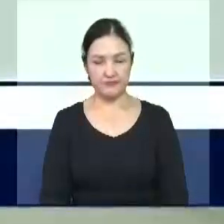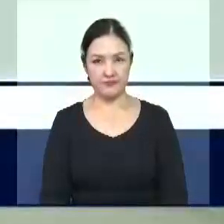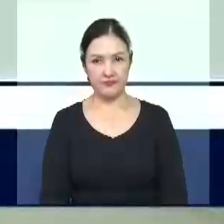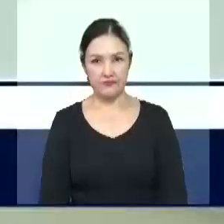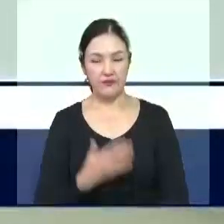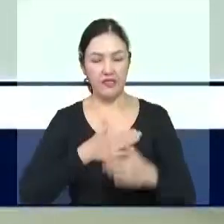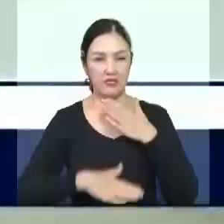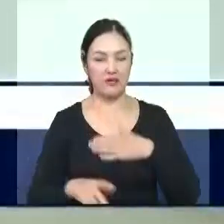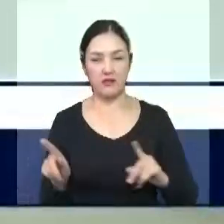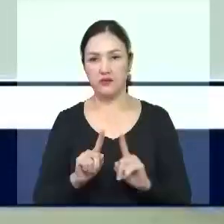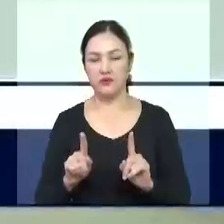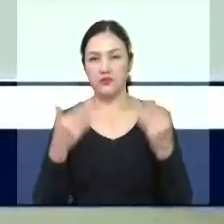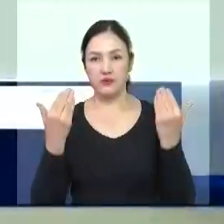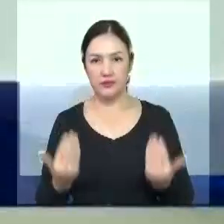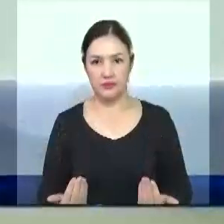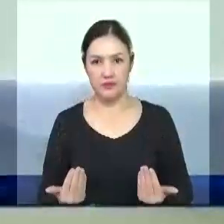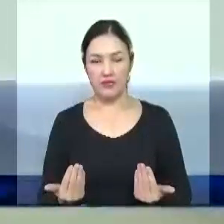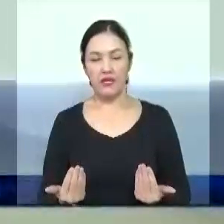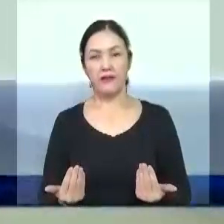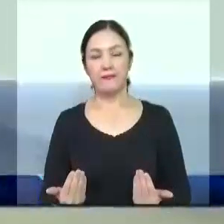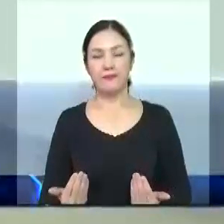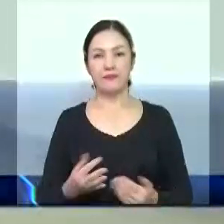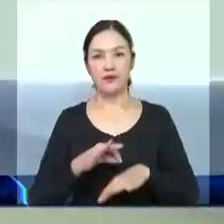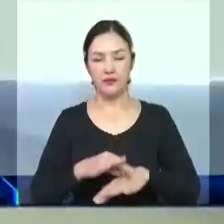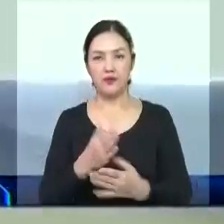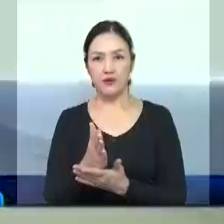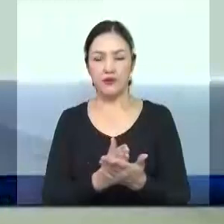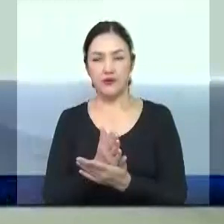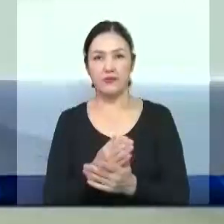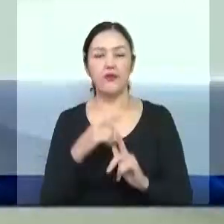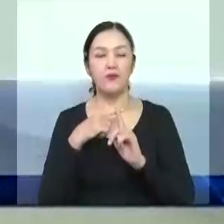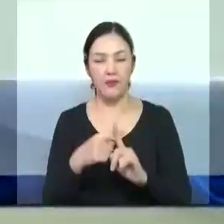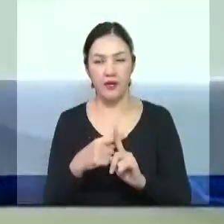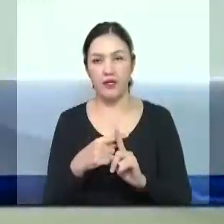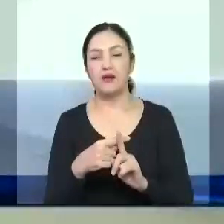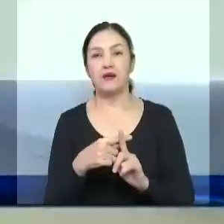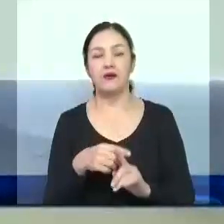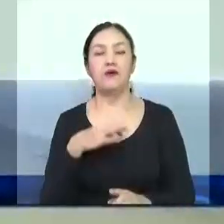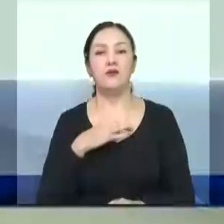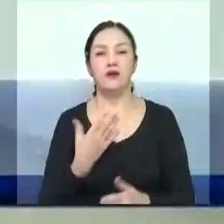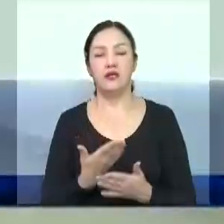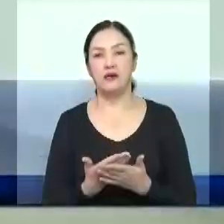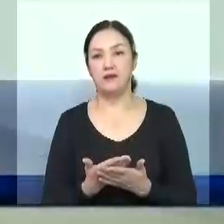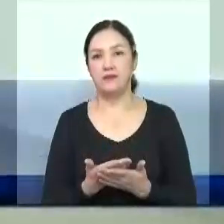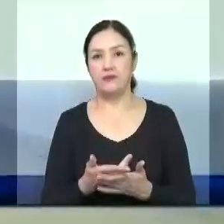Рад то, что именно сегодня отметили мою службу положительным образом.